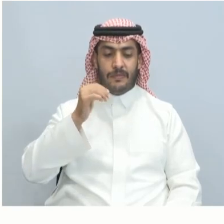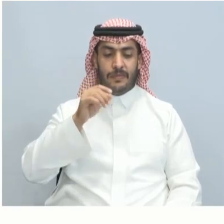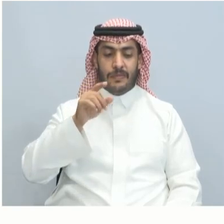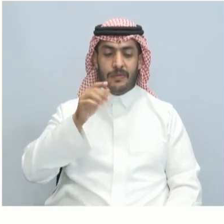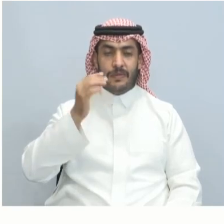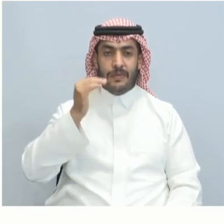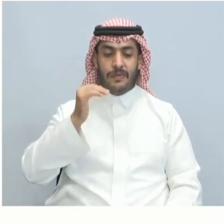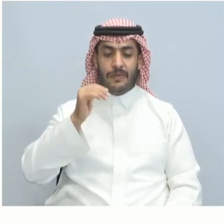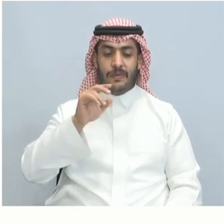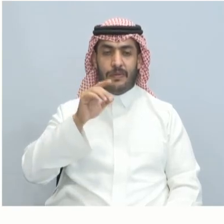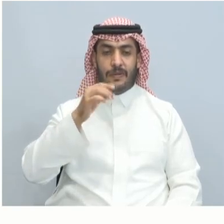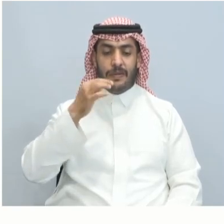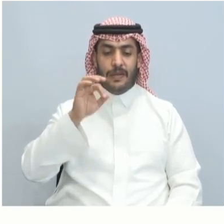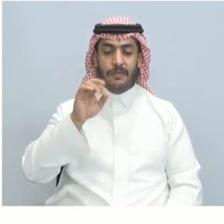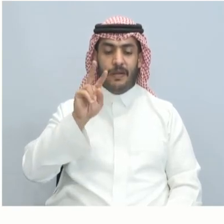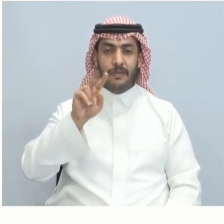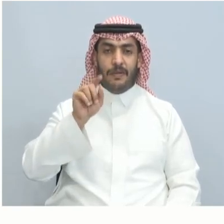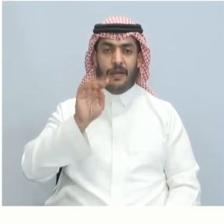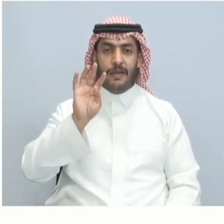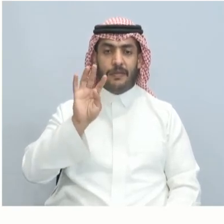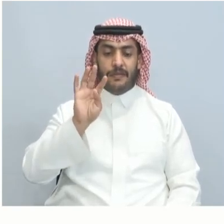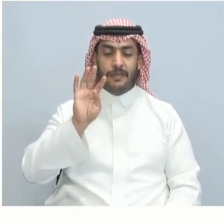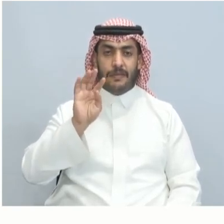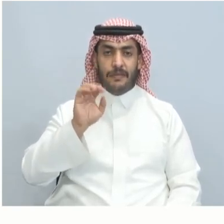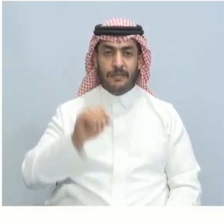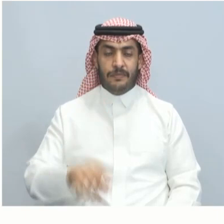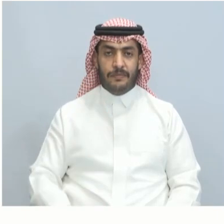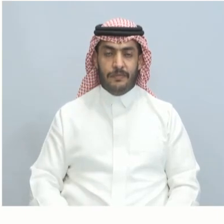محور الصاد 2 اذا احداثياتها 4 فاصله